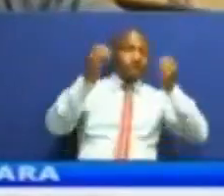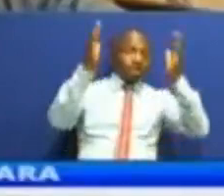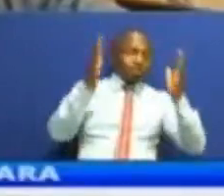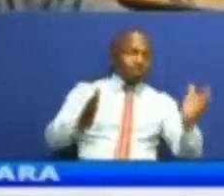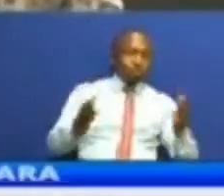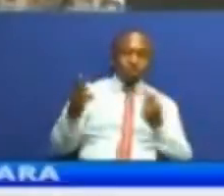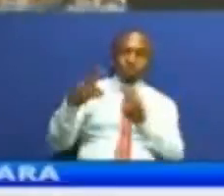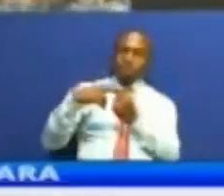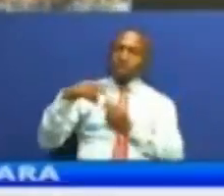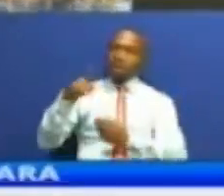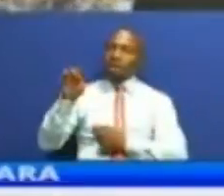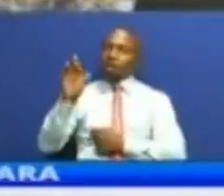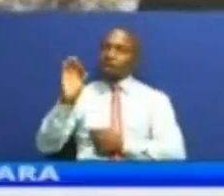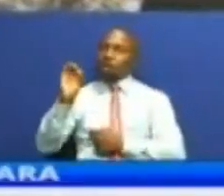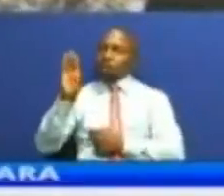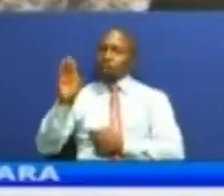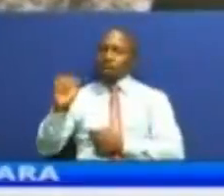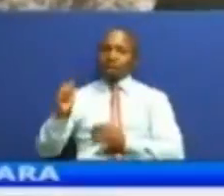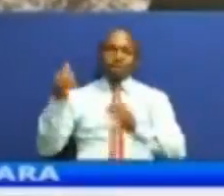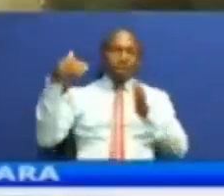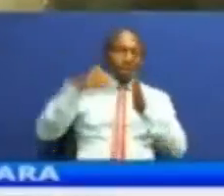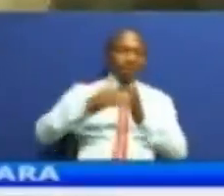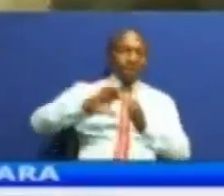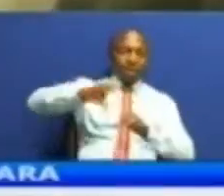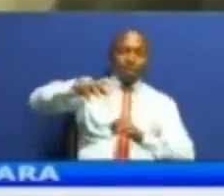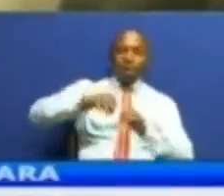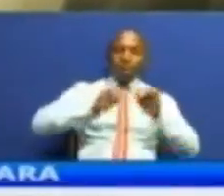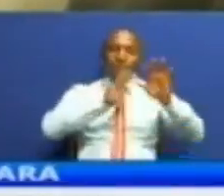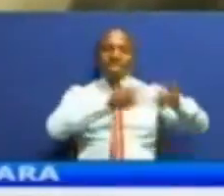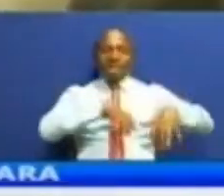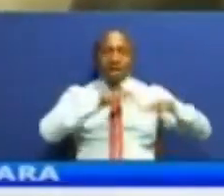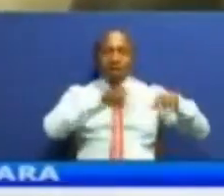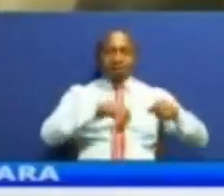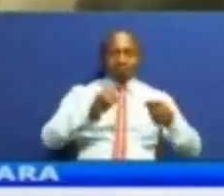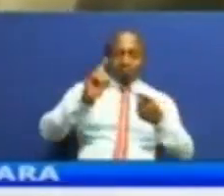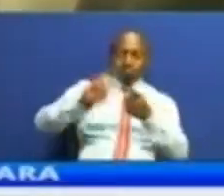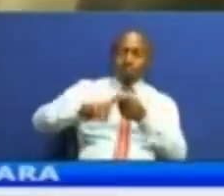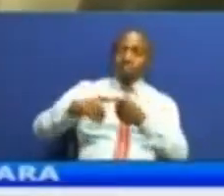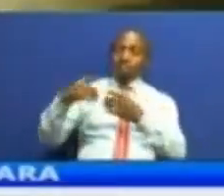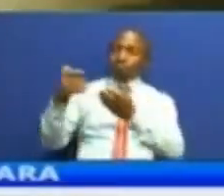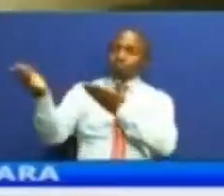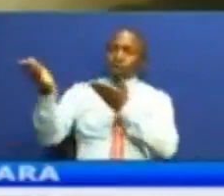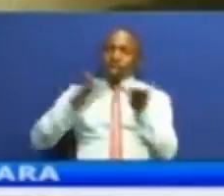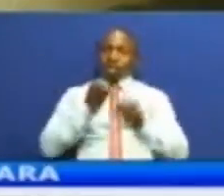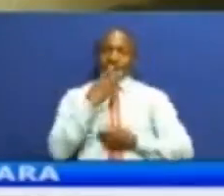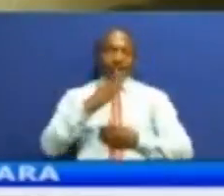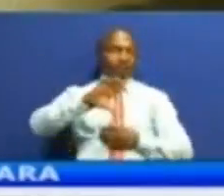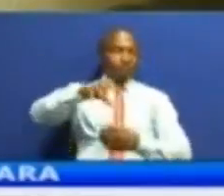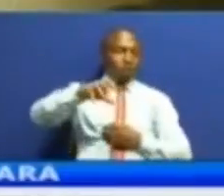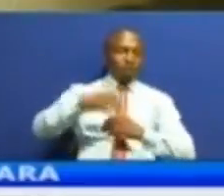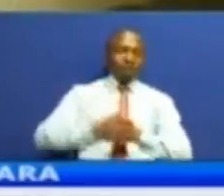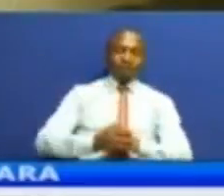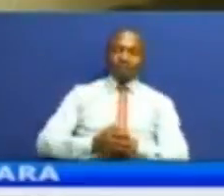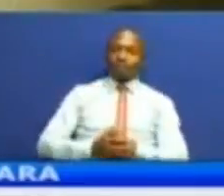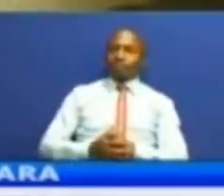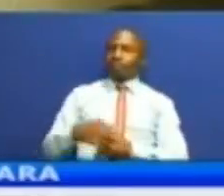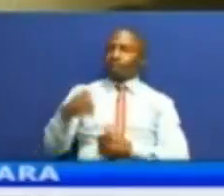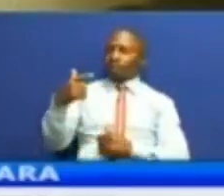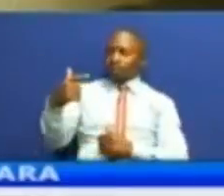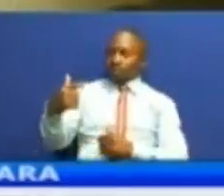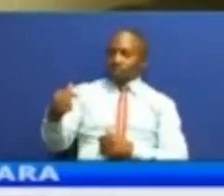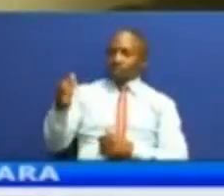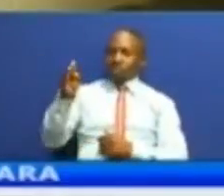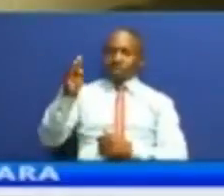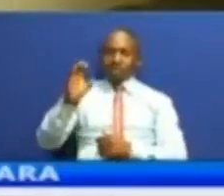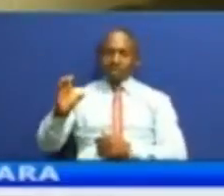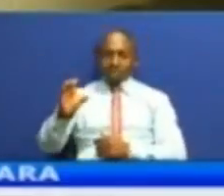Ayubu Lioba wanafika mkoani Manyara kwanza ikawa ni kupata taarifa ya mkoa. TBC na redio